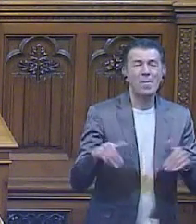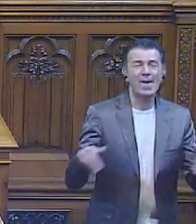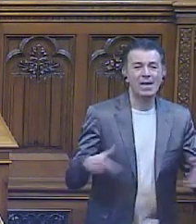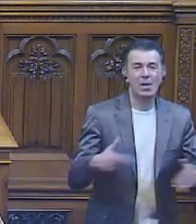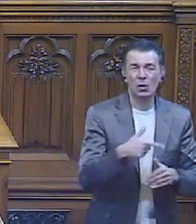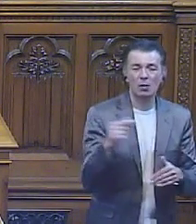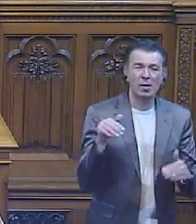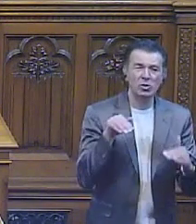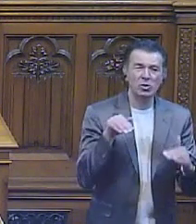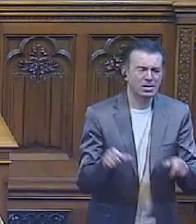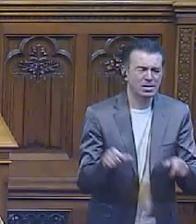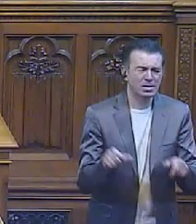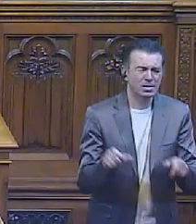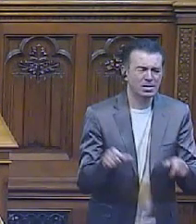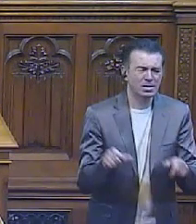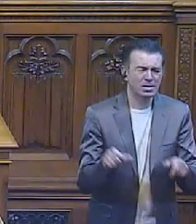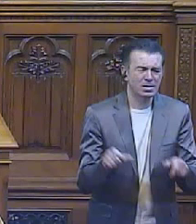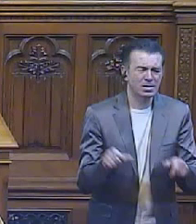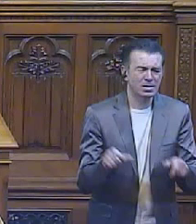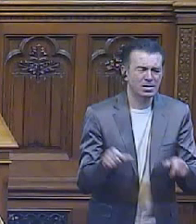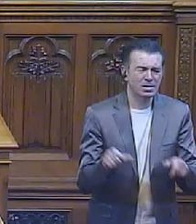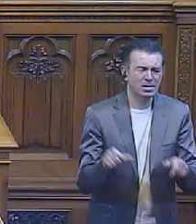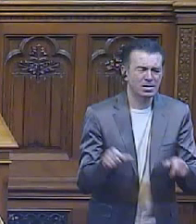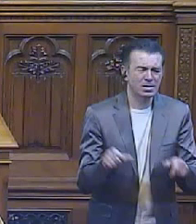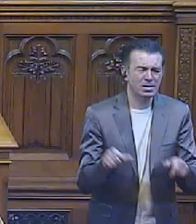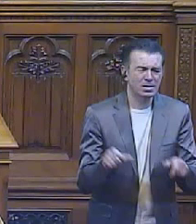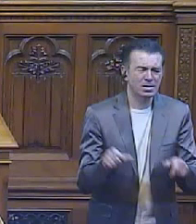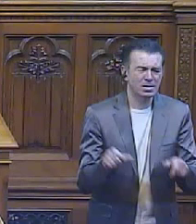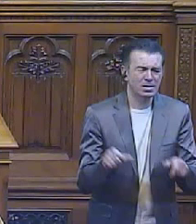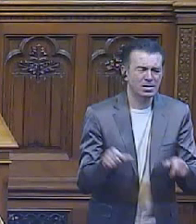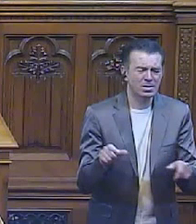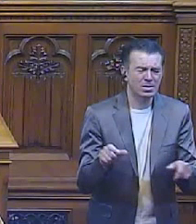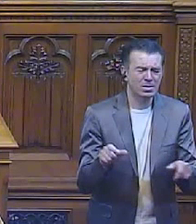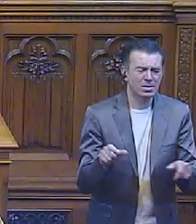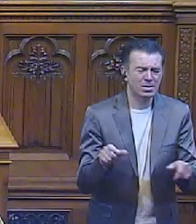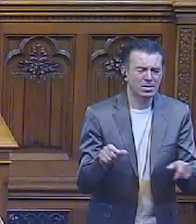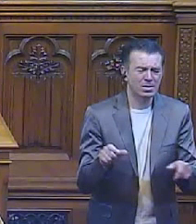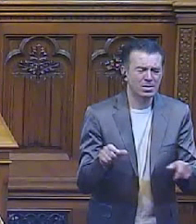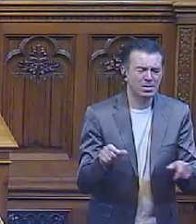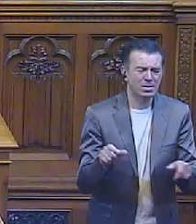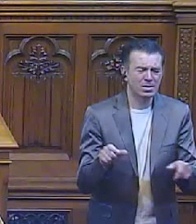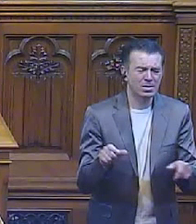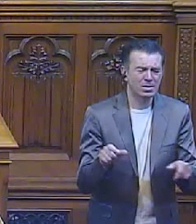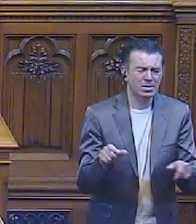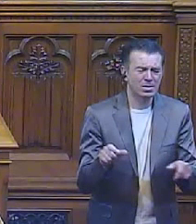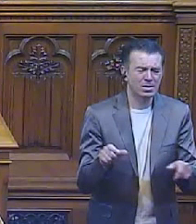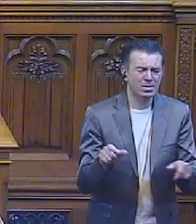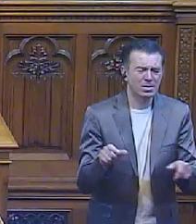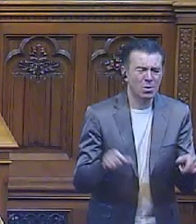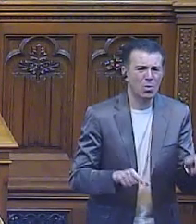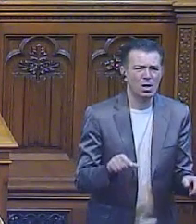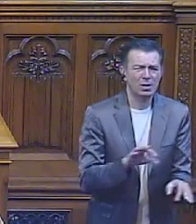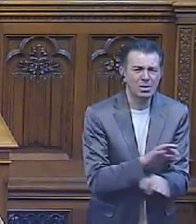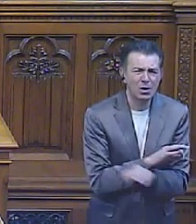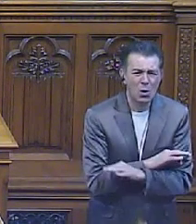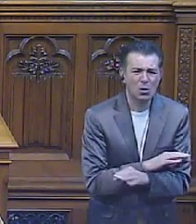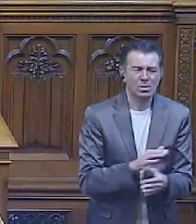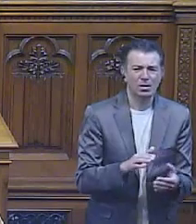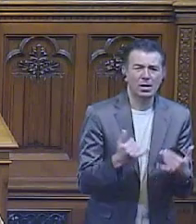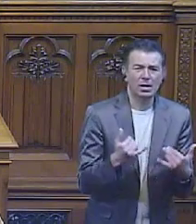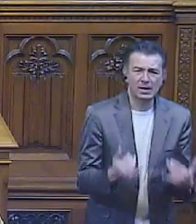der Flucht gehabt nach dem Ersten und Zweiten Weltkrieg mit Millionen von Toten. Und wir haben